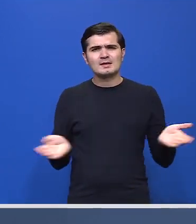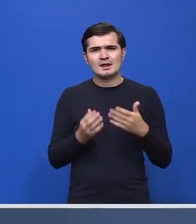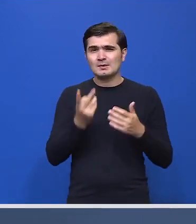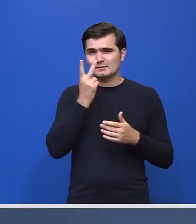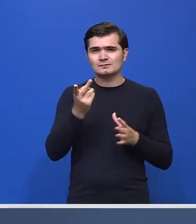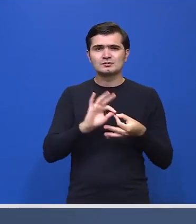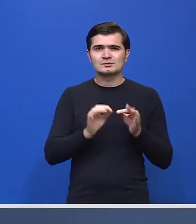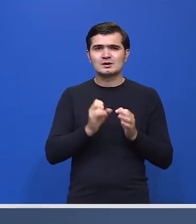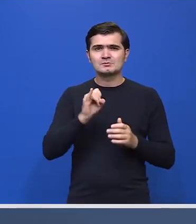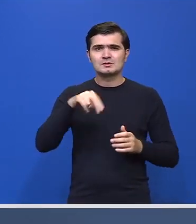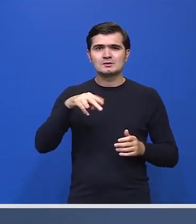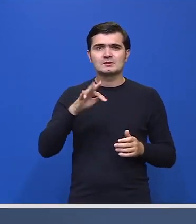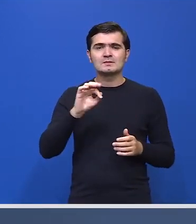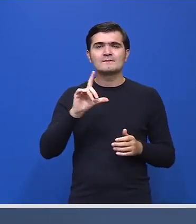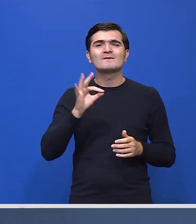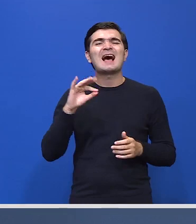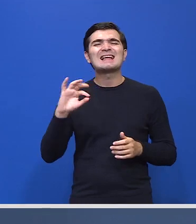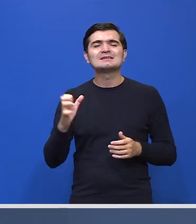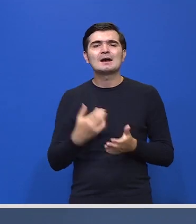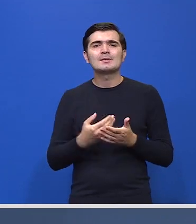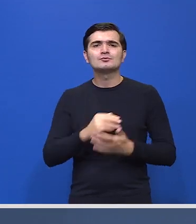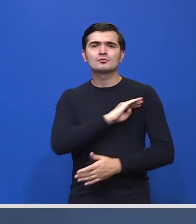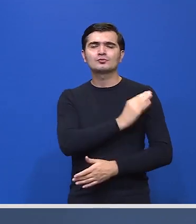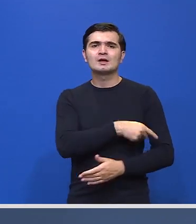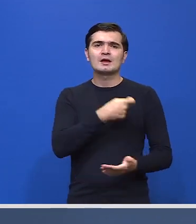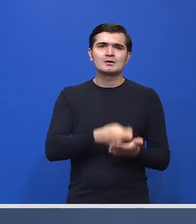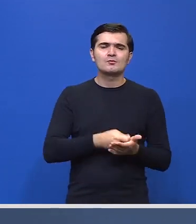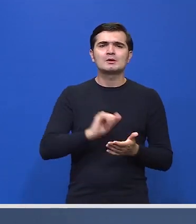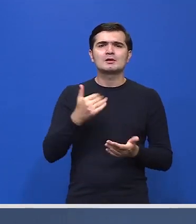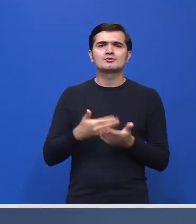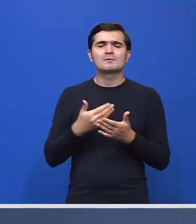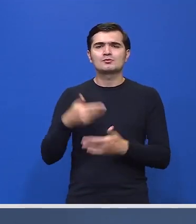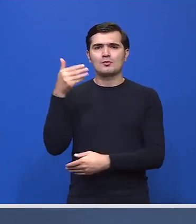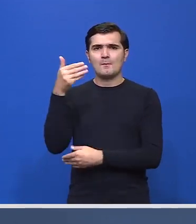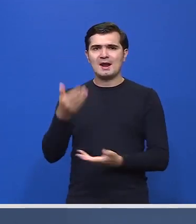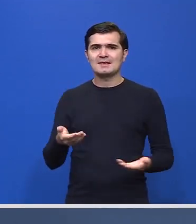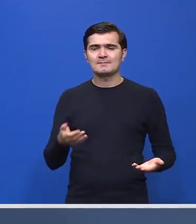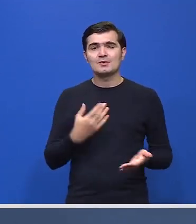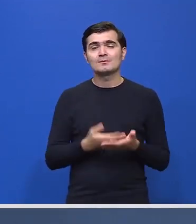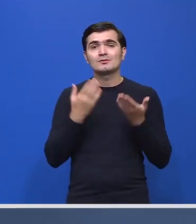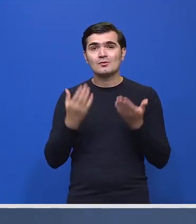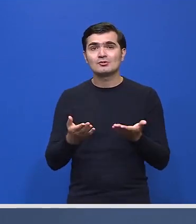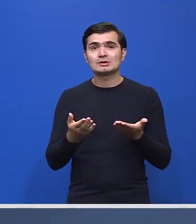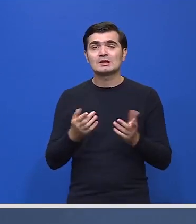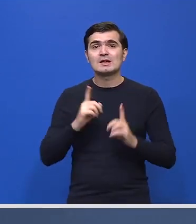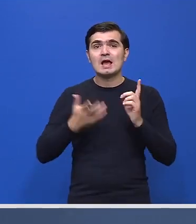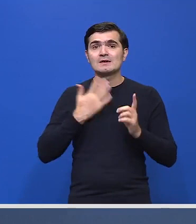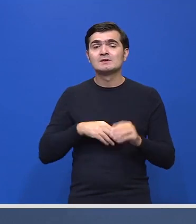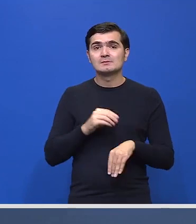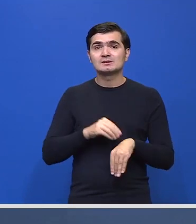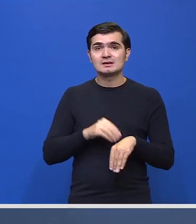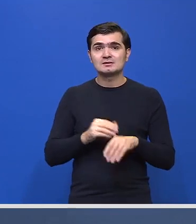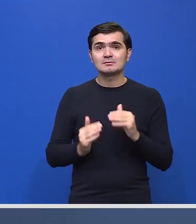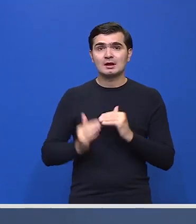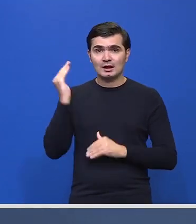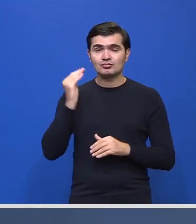puterii de cumpărare, vedem ce înseamnă efectul inflației asupra companiilor. Drept pentru care, ca să se simtă această creștere